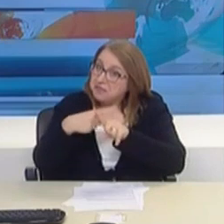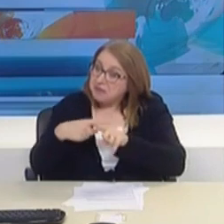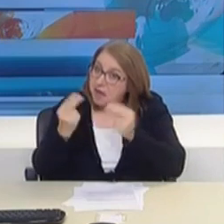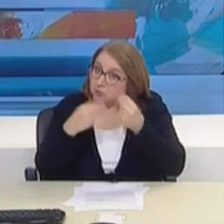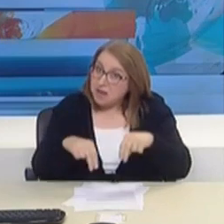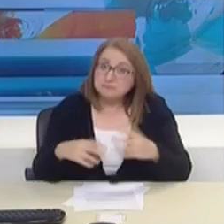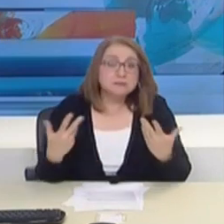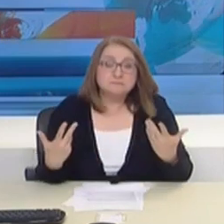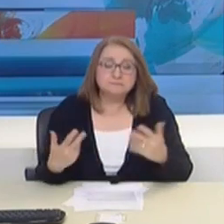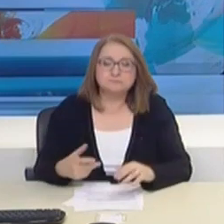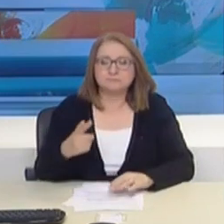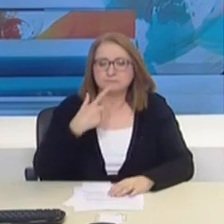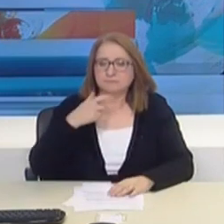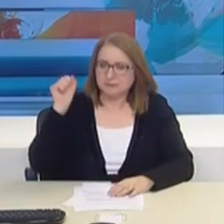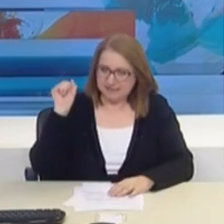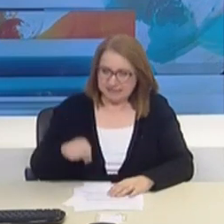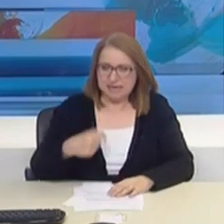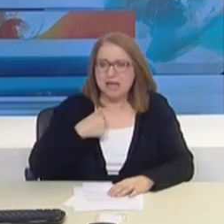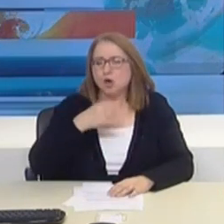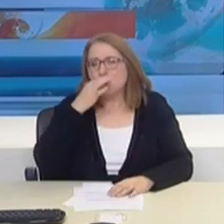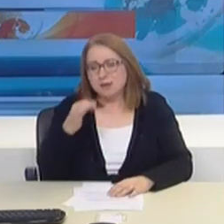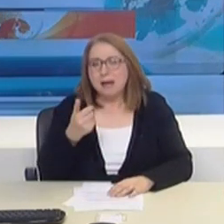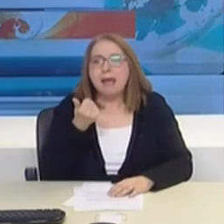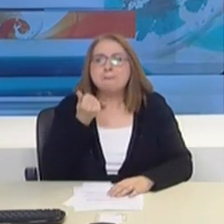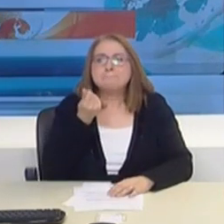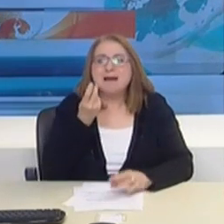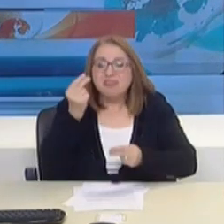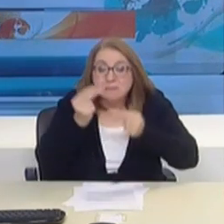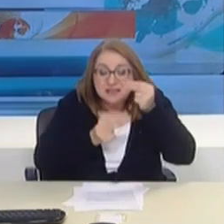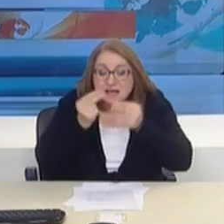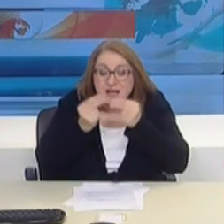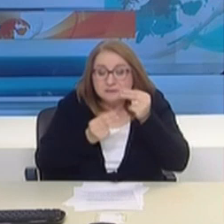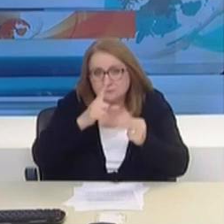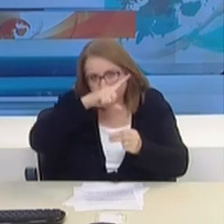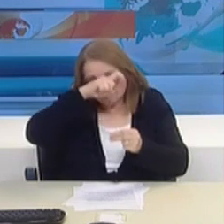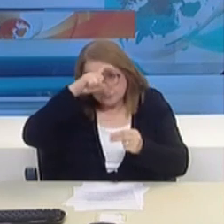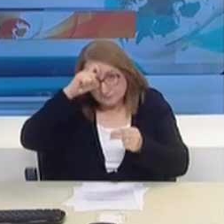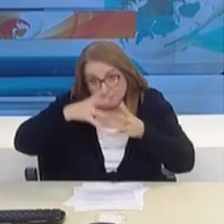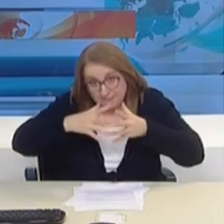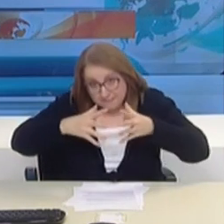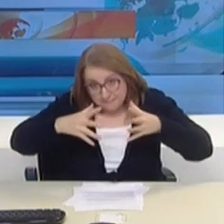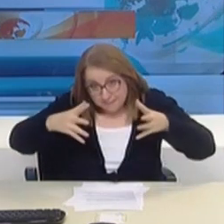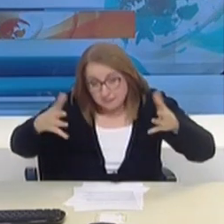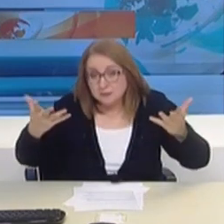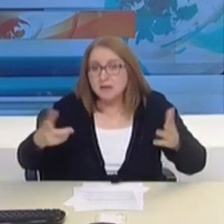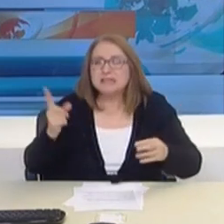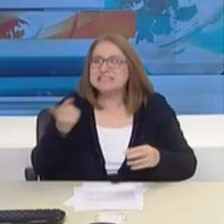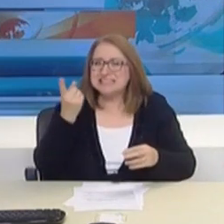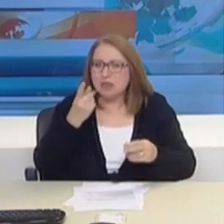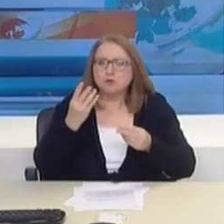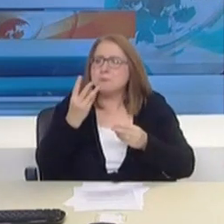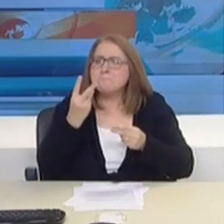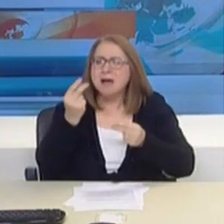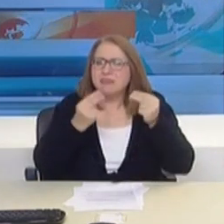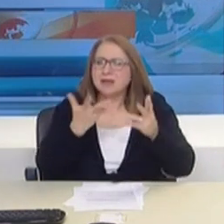Ναι. Είπαμε, τα μαθηματικά μοντέλα έχουν μια βεβαιότητα. Τα μαθηματικά μοντέλα χαρακτηρίζονται από καμπύλες, οι οποίες δείχνουν πώς μπορεί